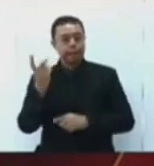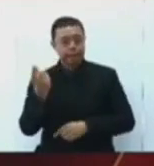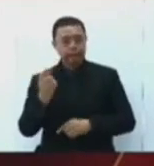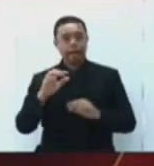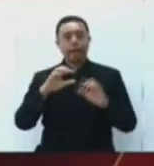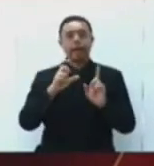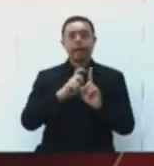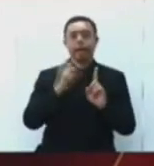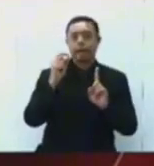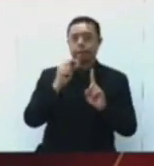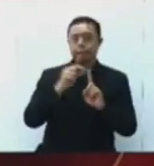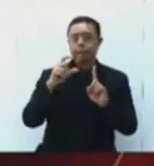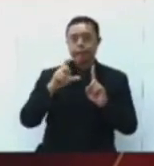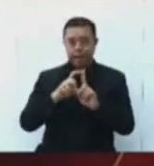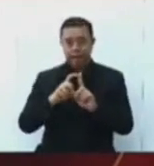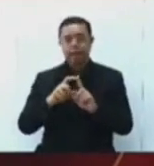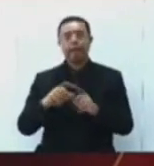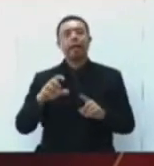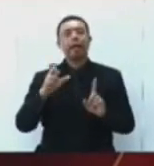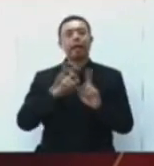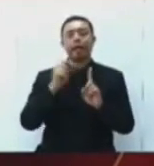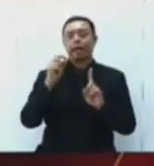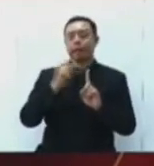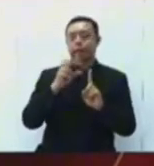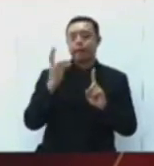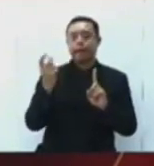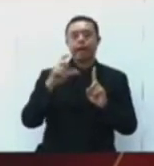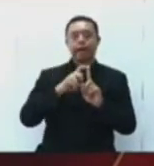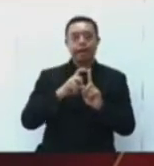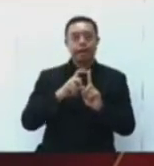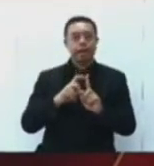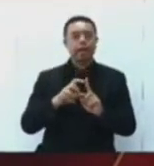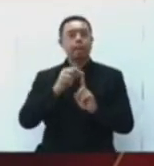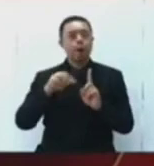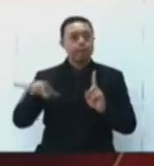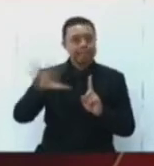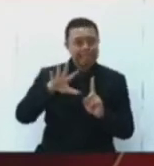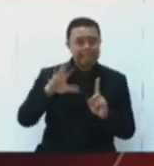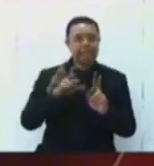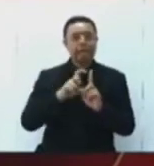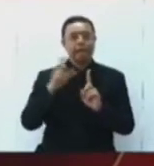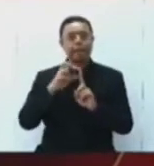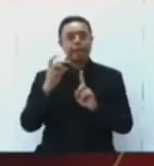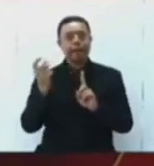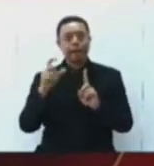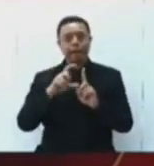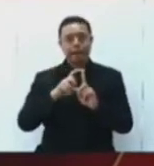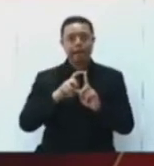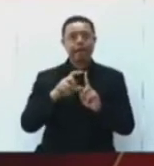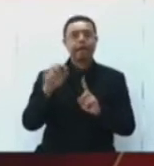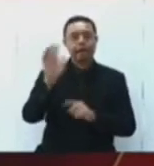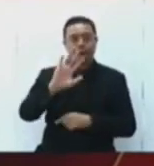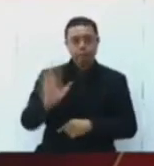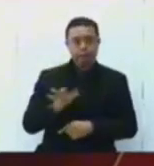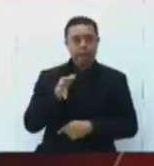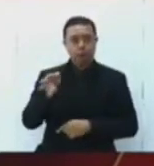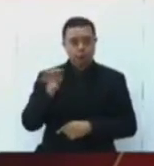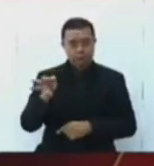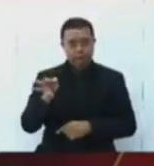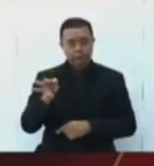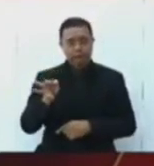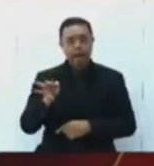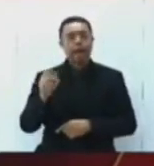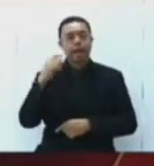Rakyat Dewan Perwakilan Daerah dewan perwakilan rakyat daerah provinsi dan dewan perwakilan rakyat daerah